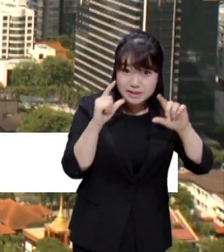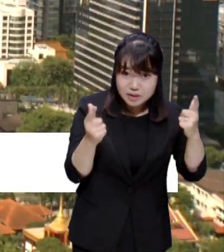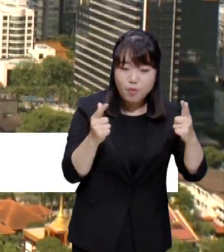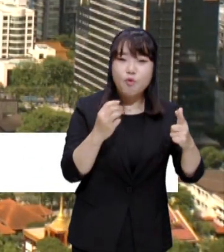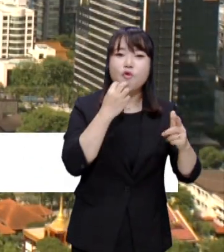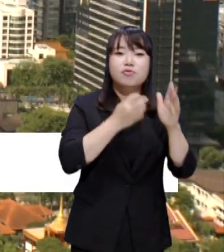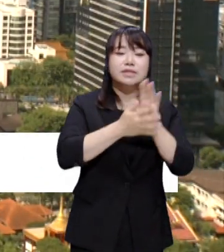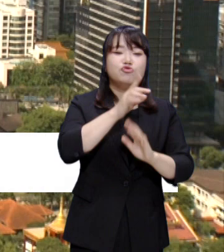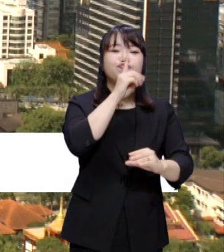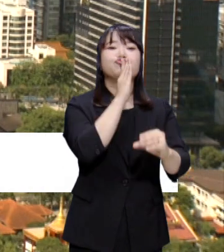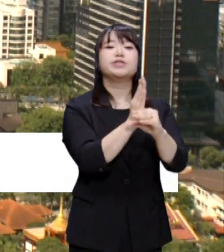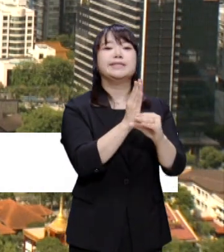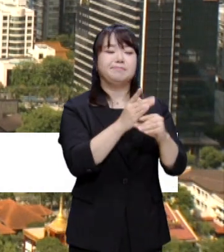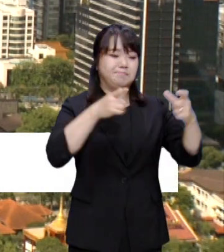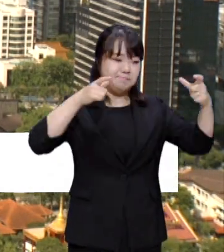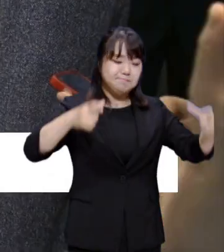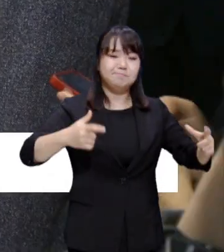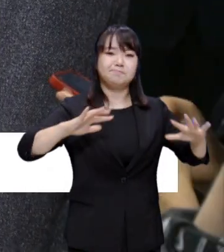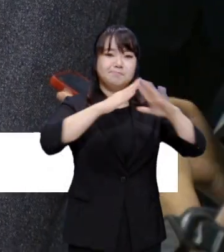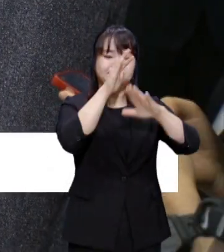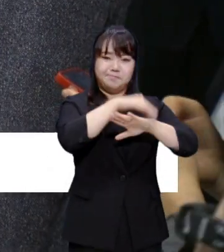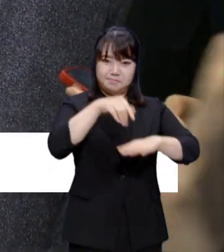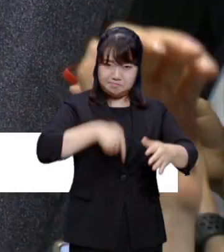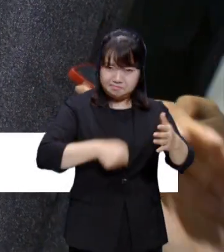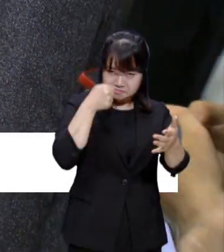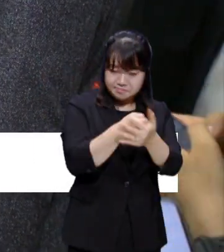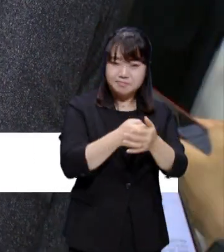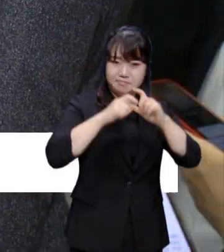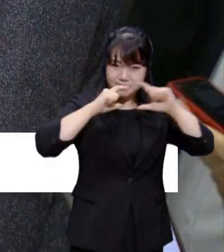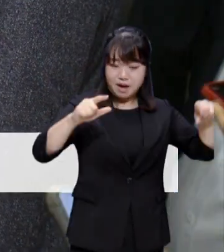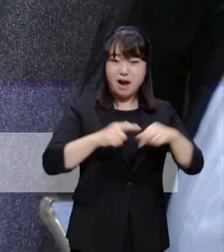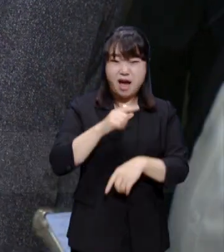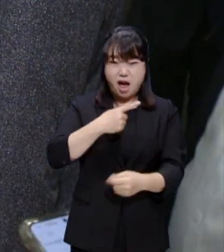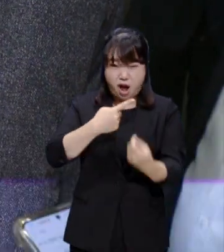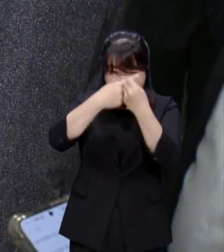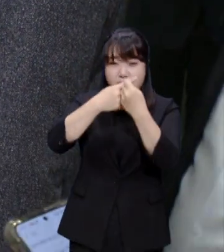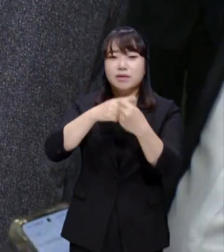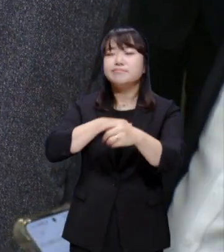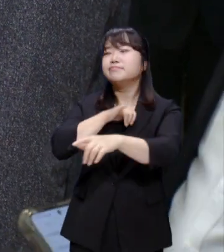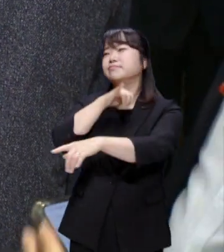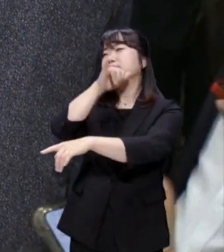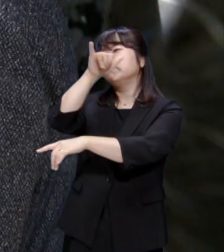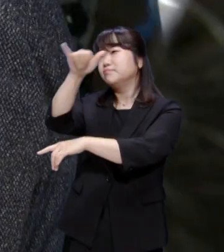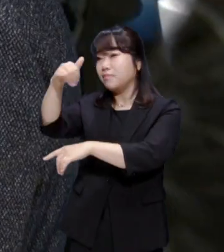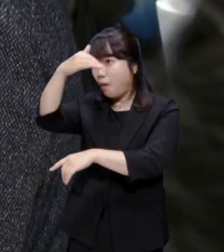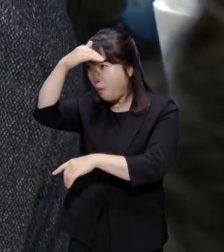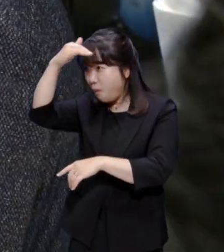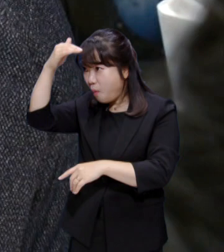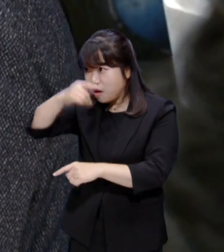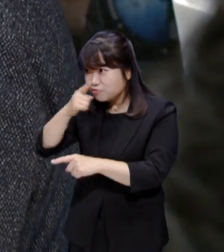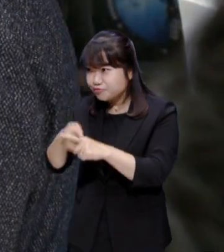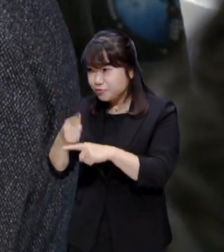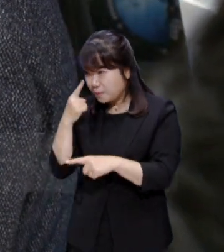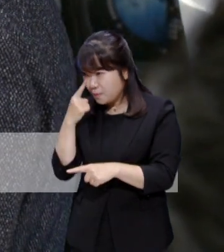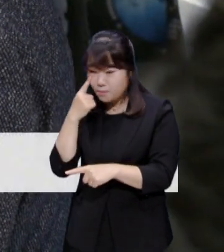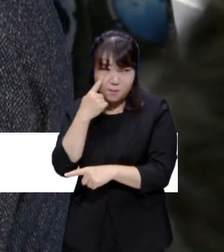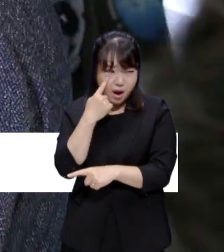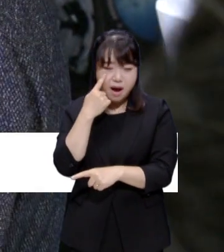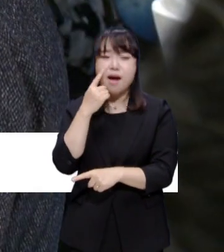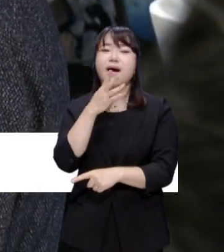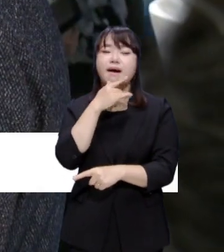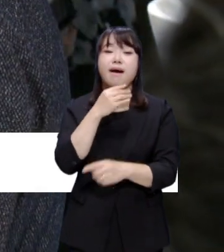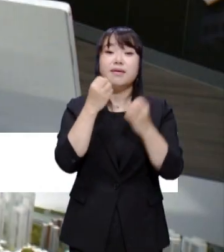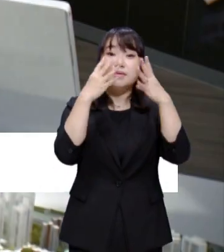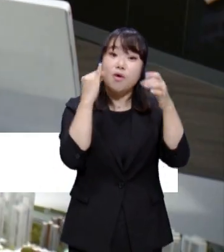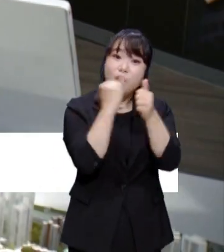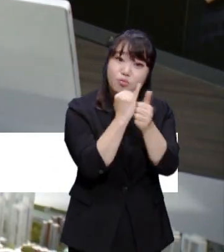집중 공급하겠다고 밝혔습니다. 민선 8기 첫 해외 출장 중에 언급했습니다. 자산이 부족한 신혼부부와